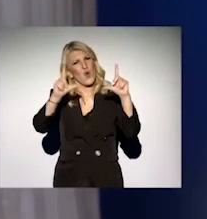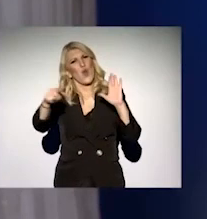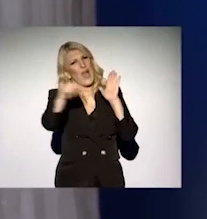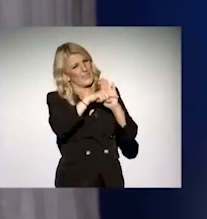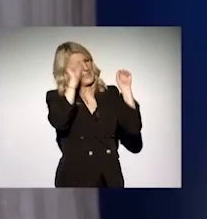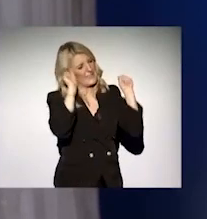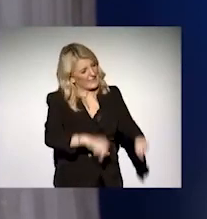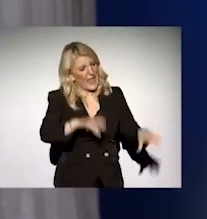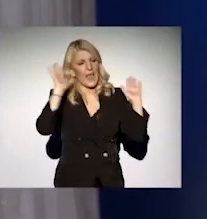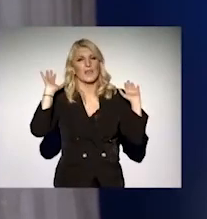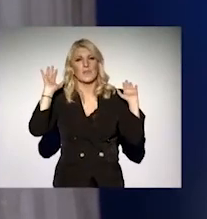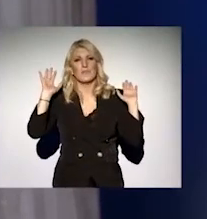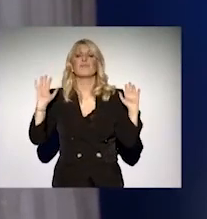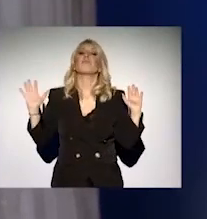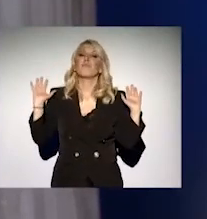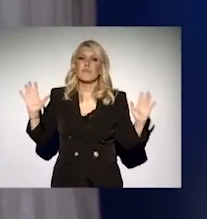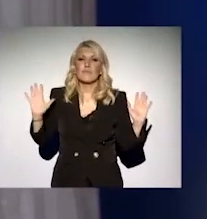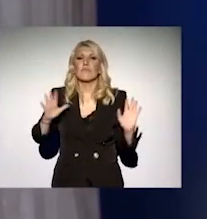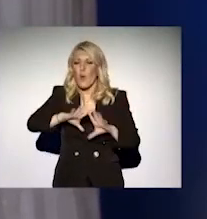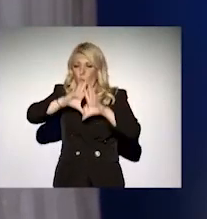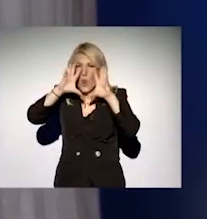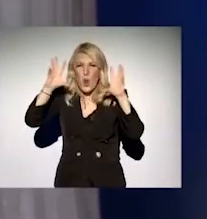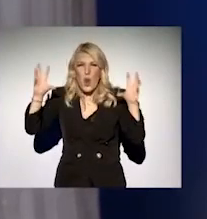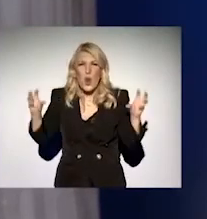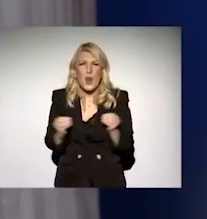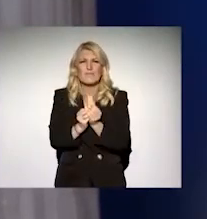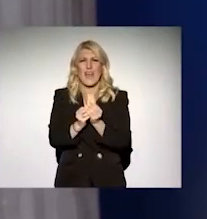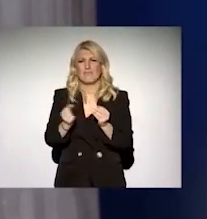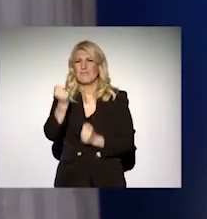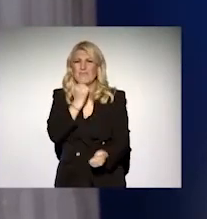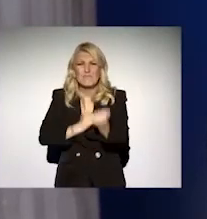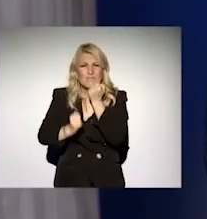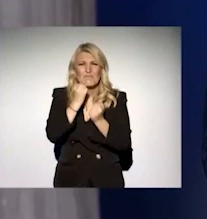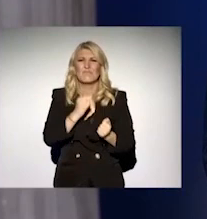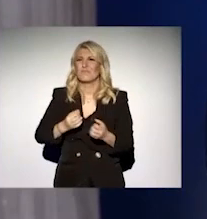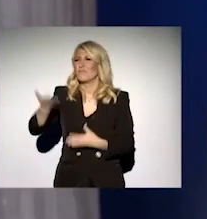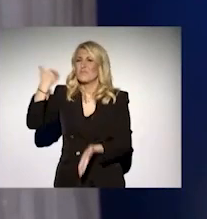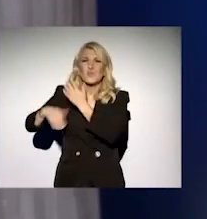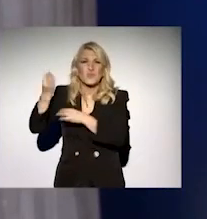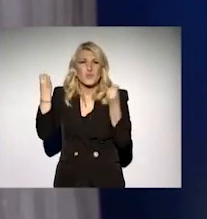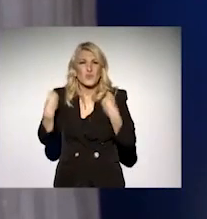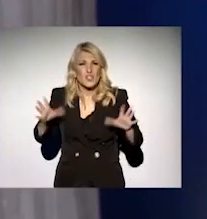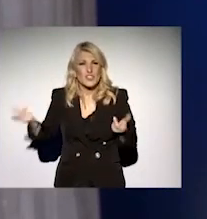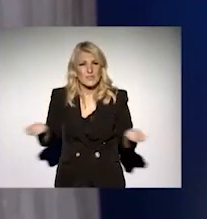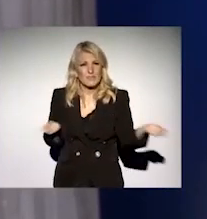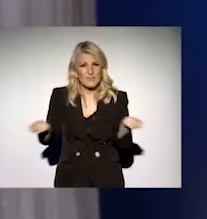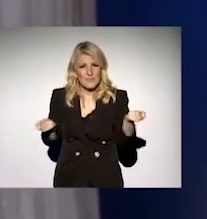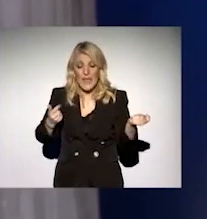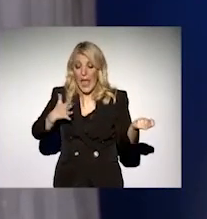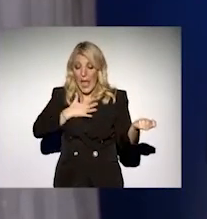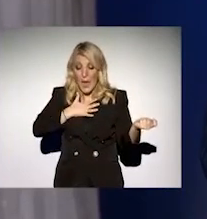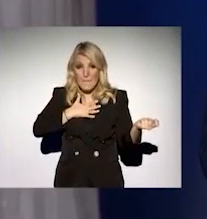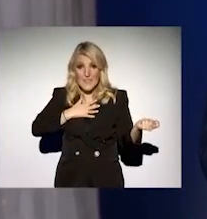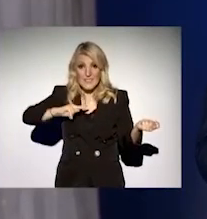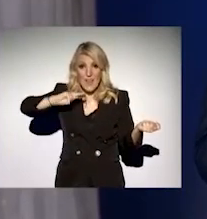Δημοκρατία όπως διέρευσαν. Το οποίο έχει ένα αδίκημα παραπάνω. Το πρώτο είχε 2, αν δεν κάνω λάθος. Το δεύτερο είχε